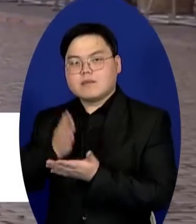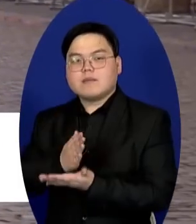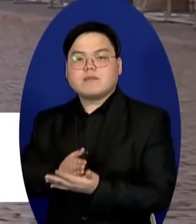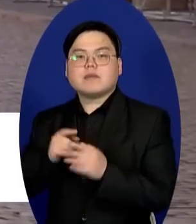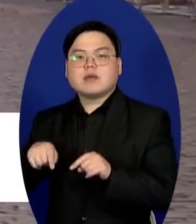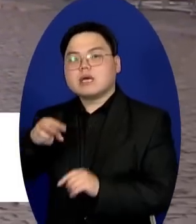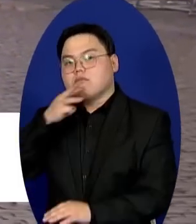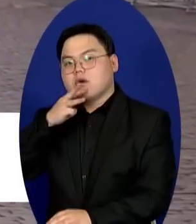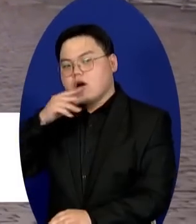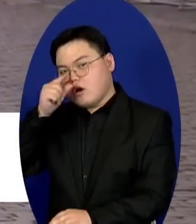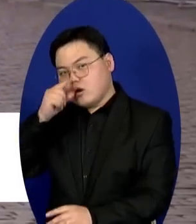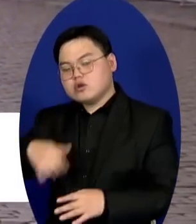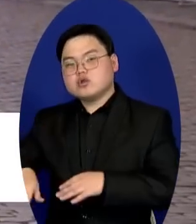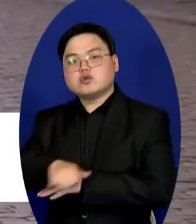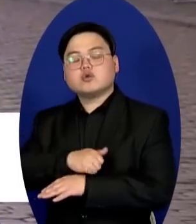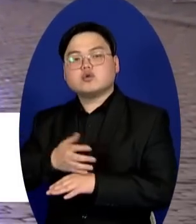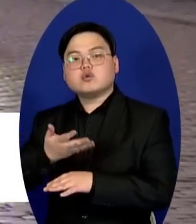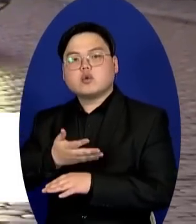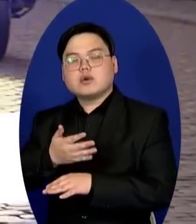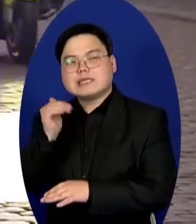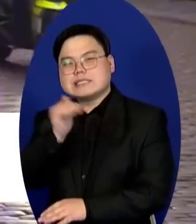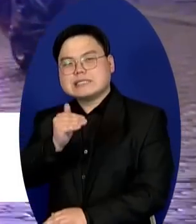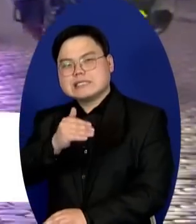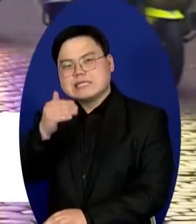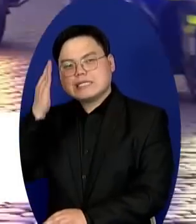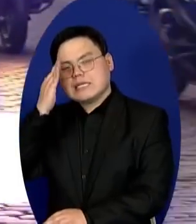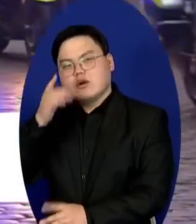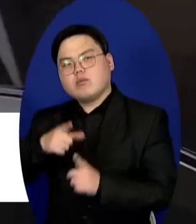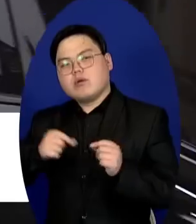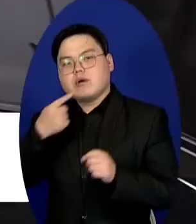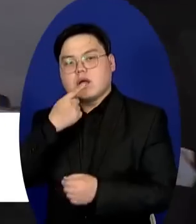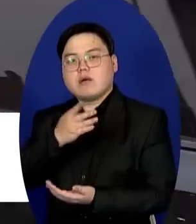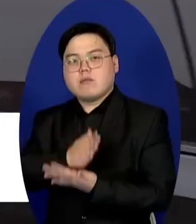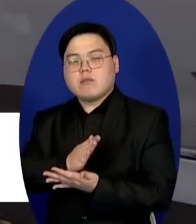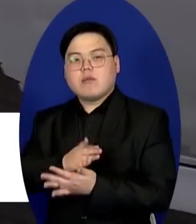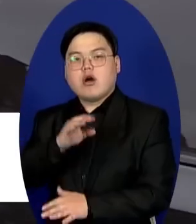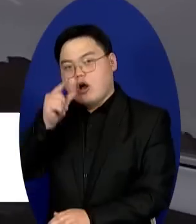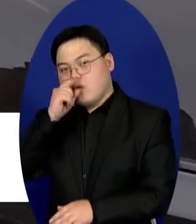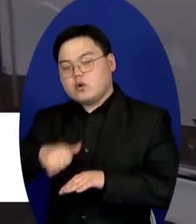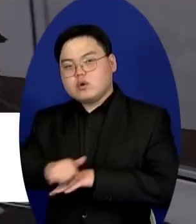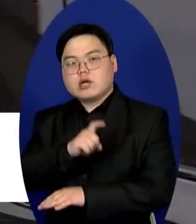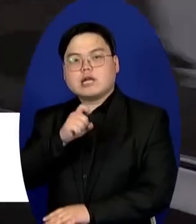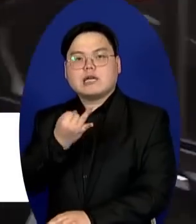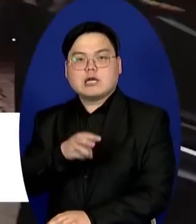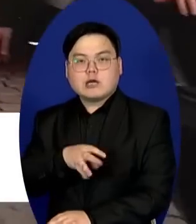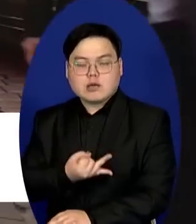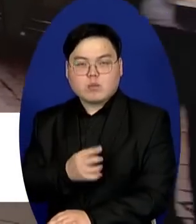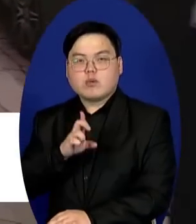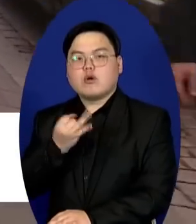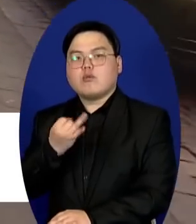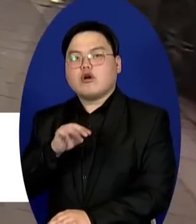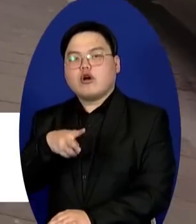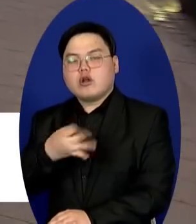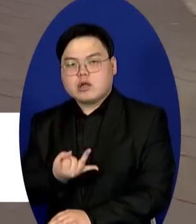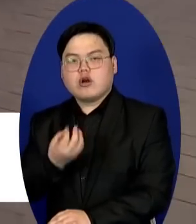Энэ мэдгэлд Оросыг Украинаас бүх цэргийн энэ даруй гаргахыг уриасны дээр Орос улс химийн, биологийн мөн эсвэл цөмийн зэвсэг